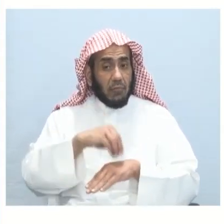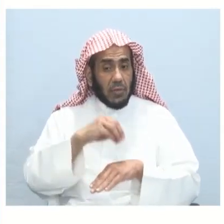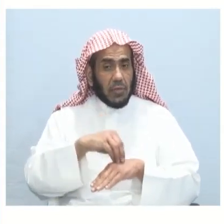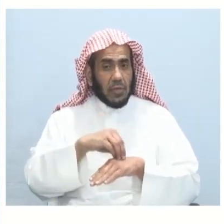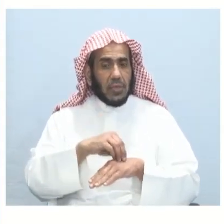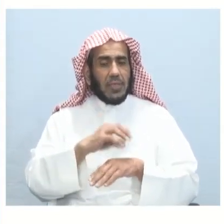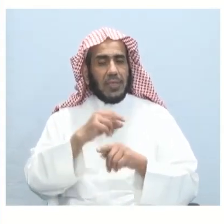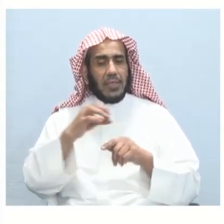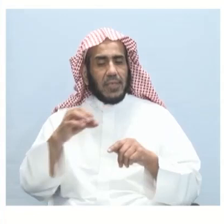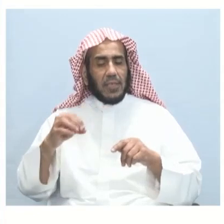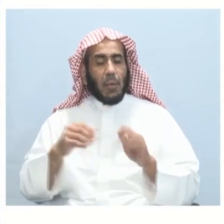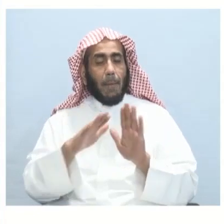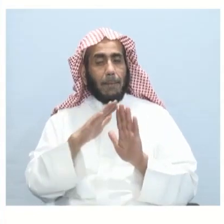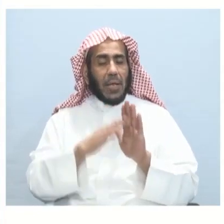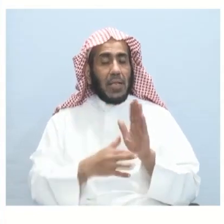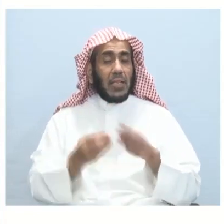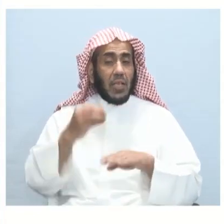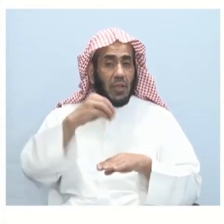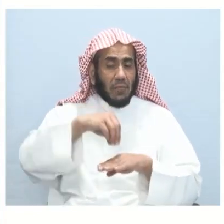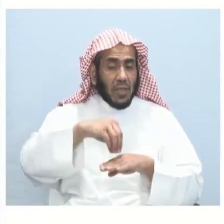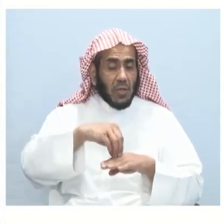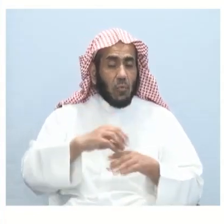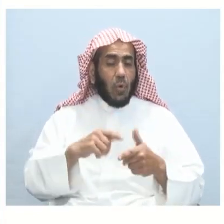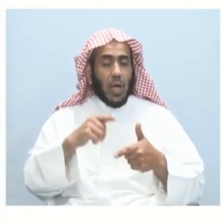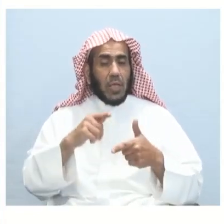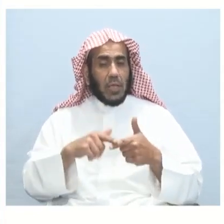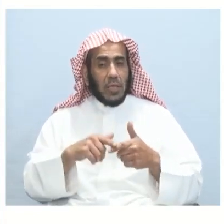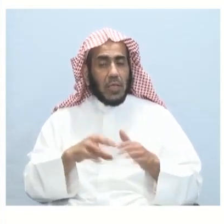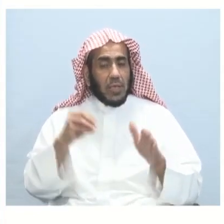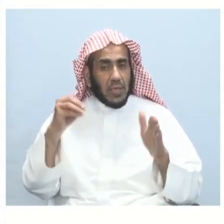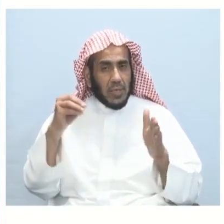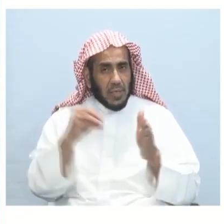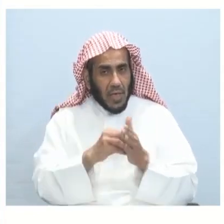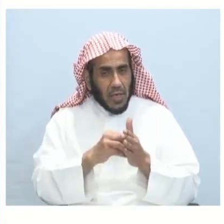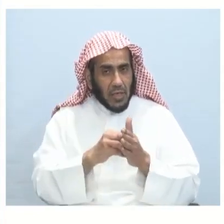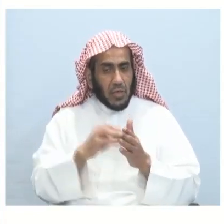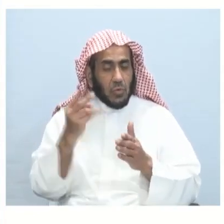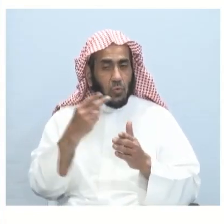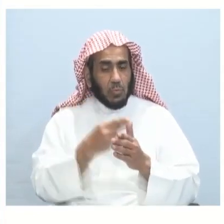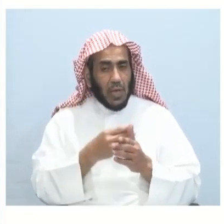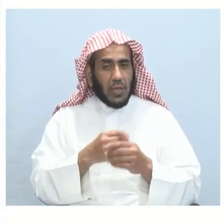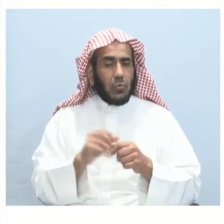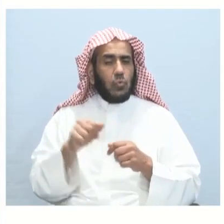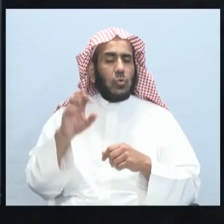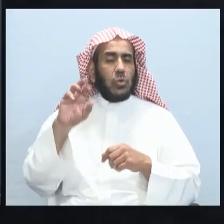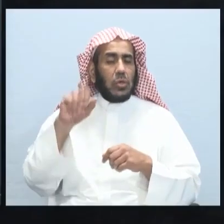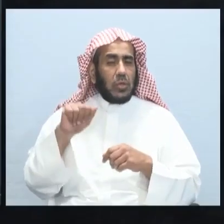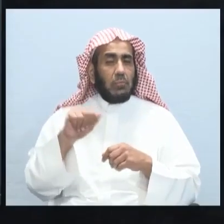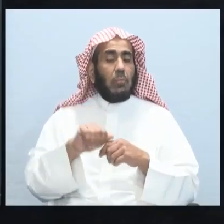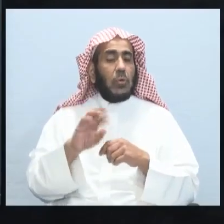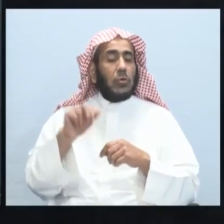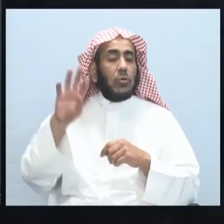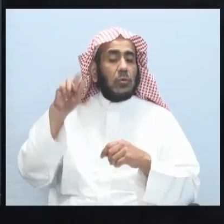سلسله بيانات اضافيه وايضا ادراج رسومات سمارت ارت في ورقه